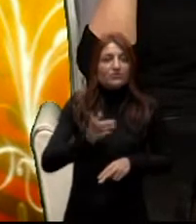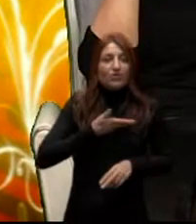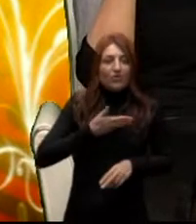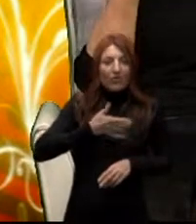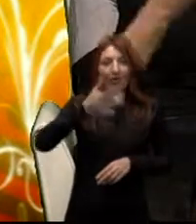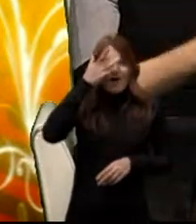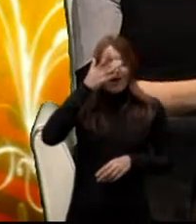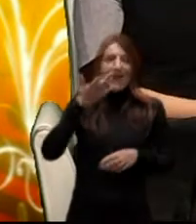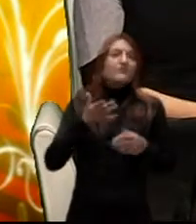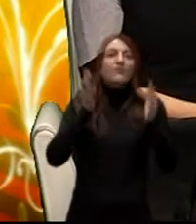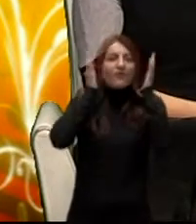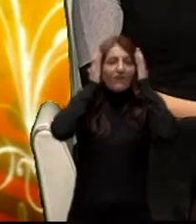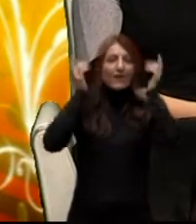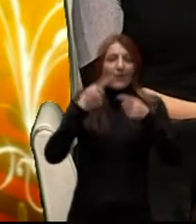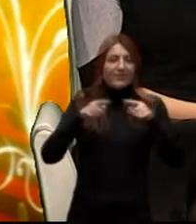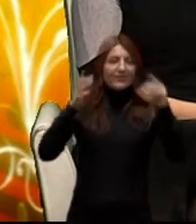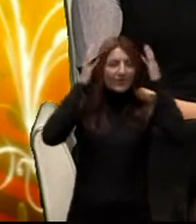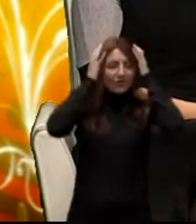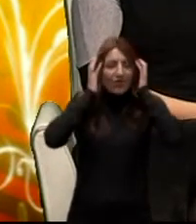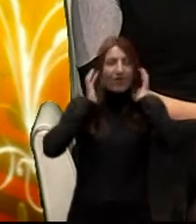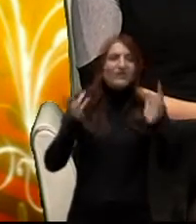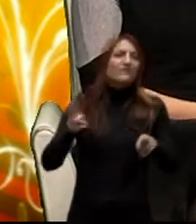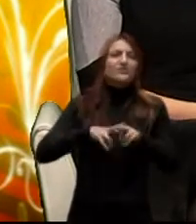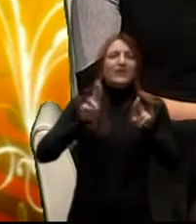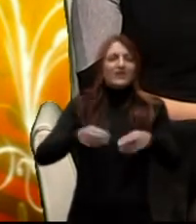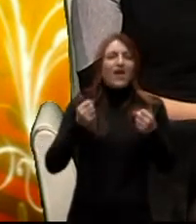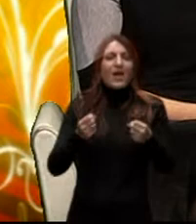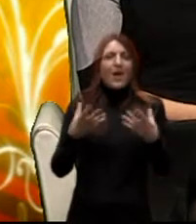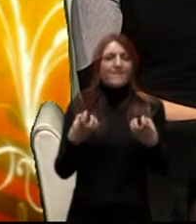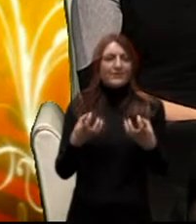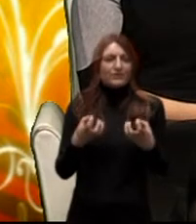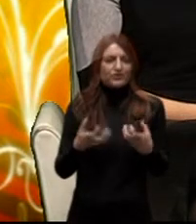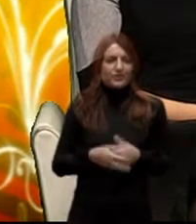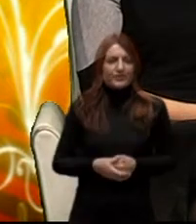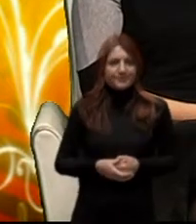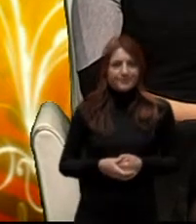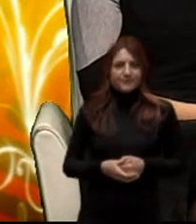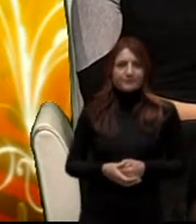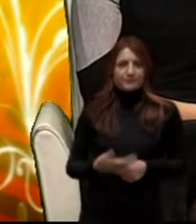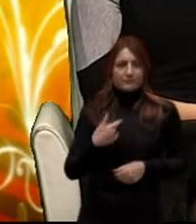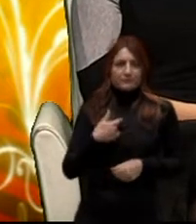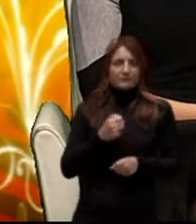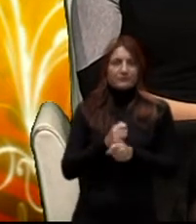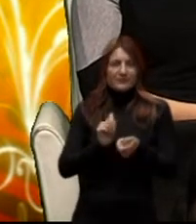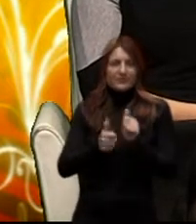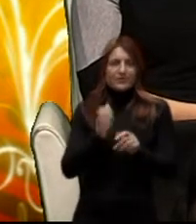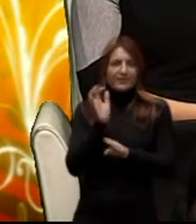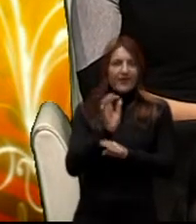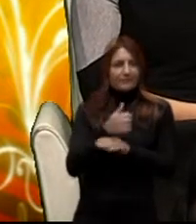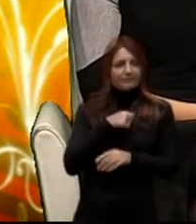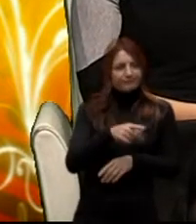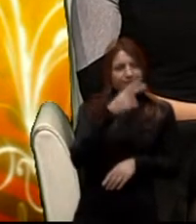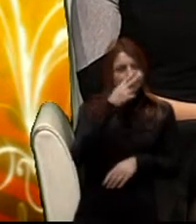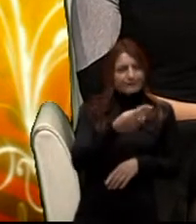obično locirane u tom području gdje su ti veliki snažni mišići. I ono što ja kao fizioterapeut svakako gledam, a to je